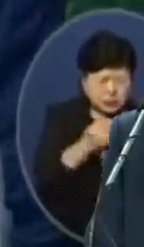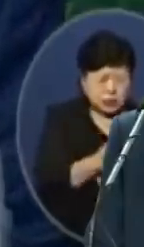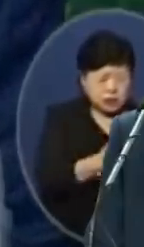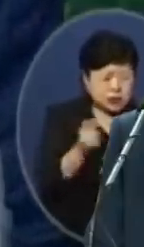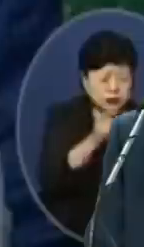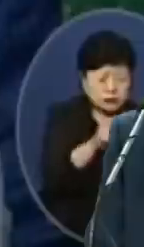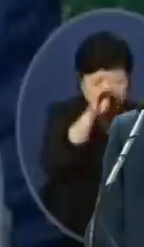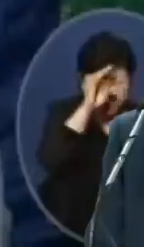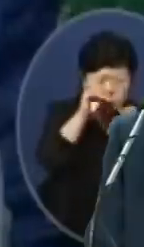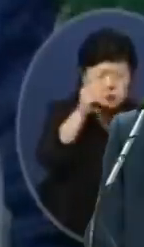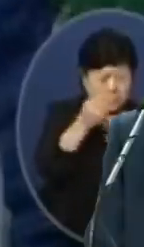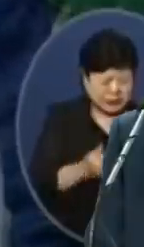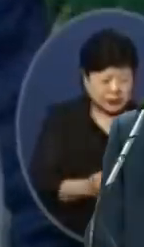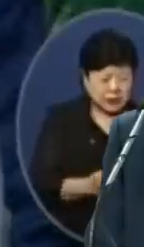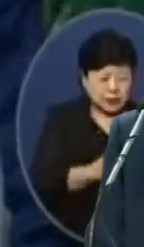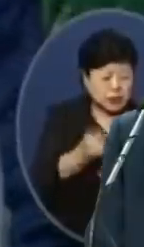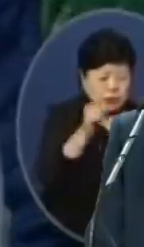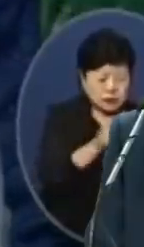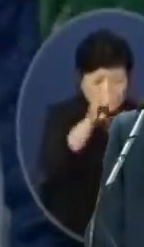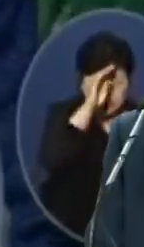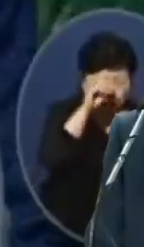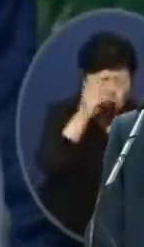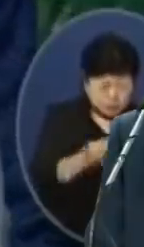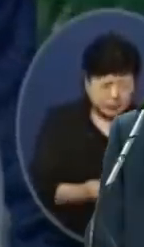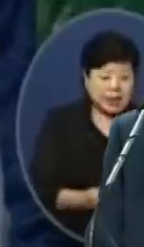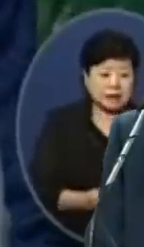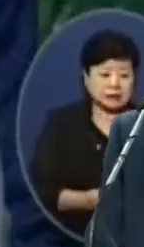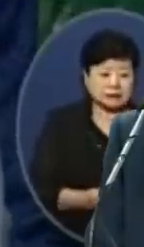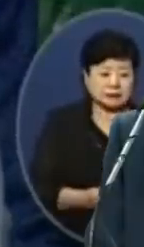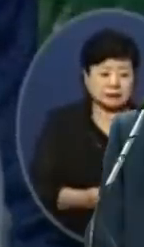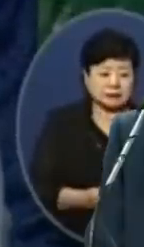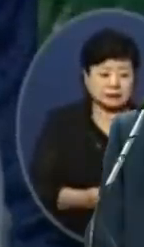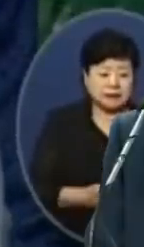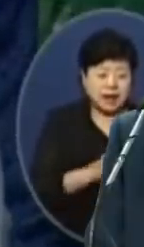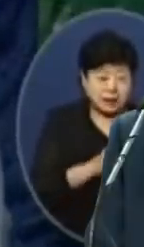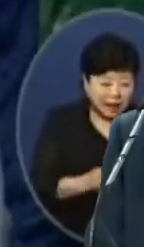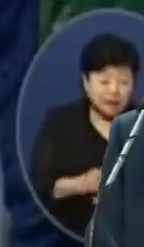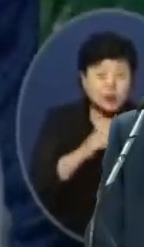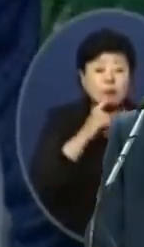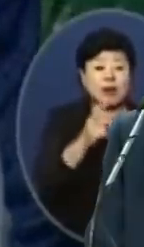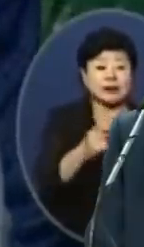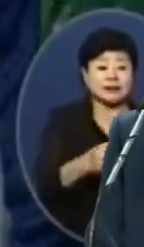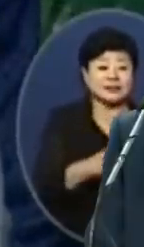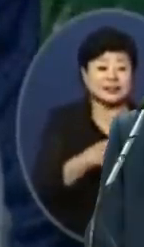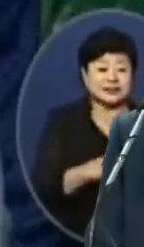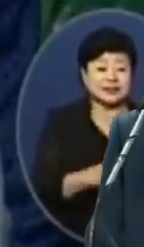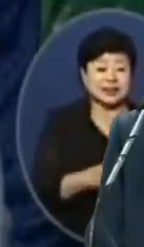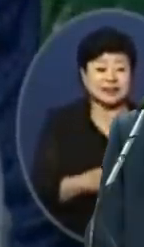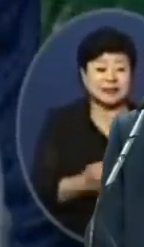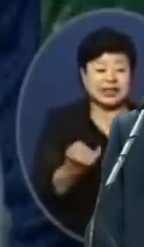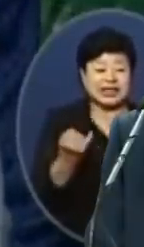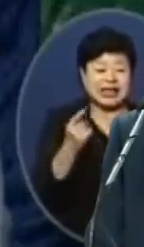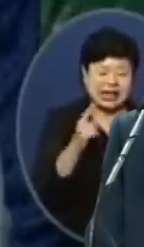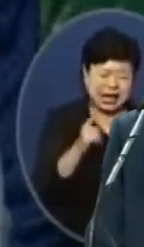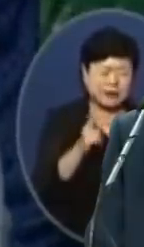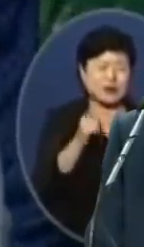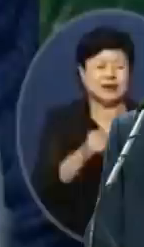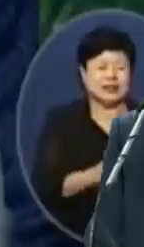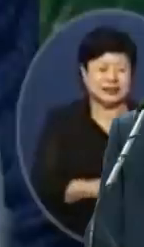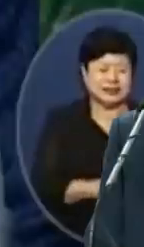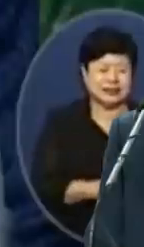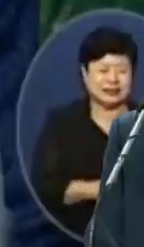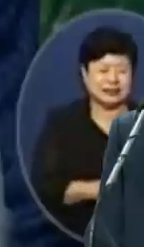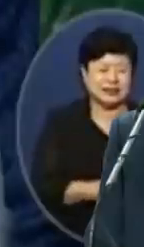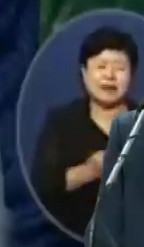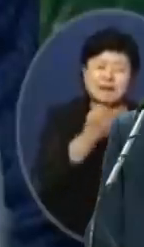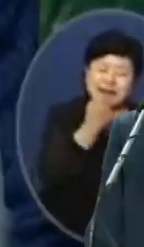채찍에 맞음으로 내가 나음을 입었다. 제가 채찍에 맞음으로 내가 나음을 입었다. 의사 선생과 간호원이 와서 그냥 앙천